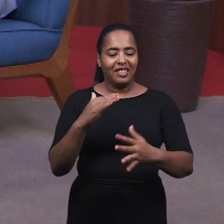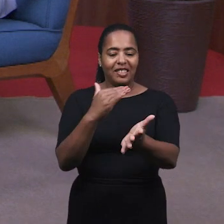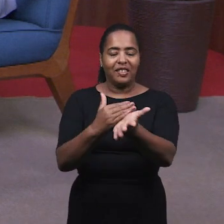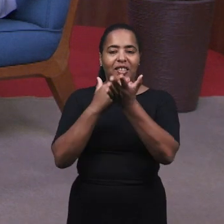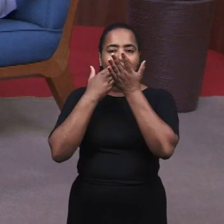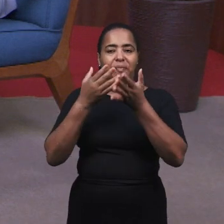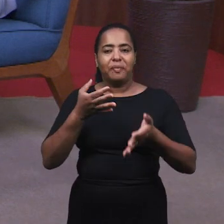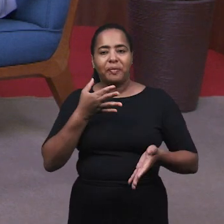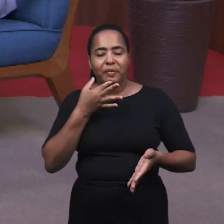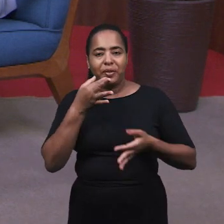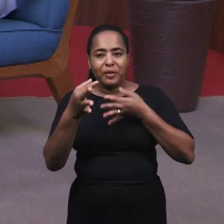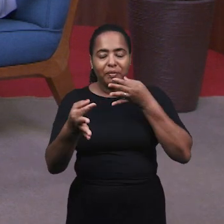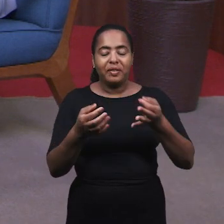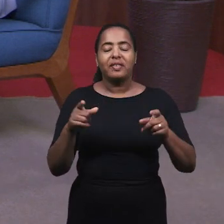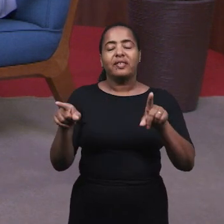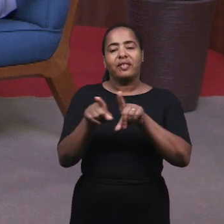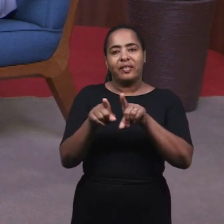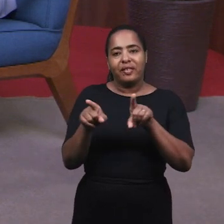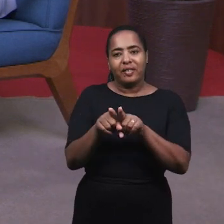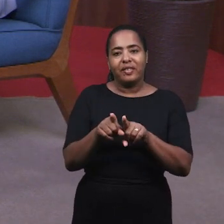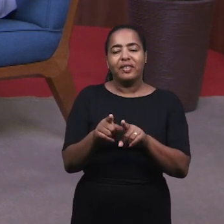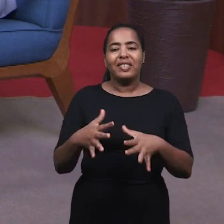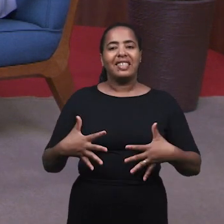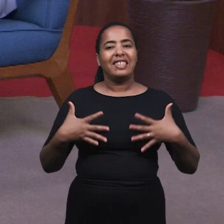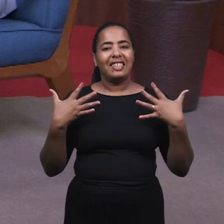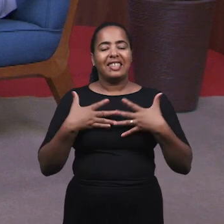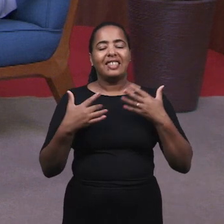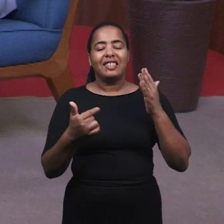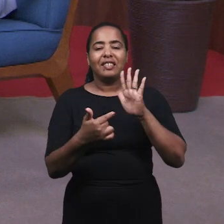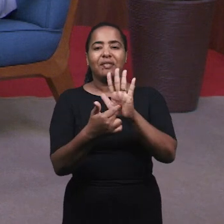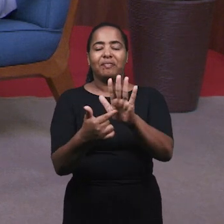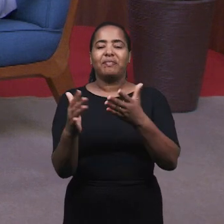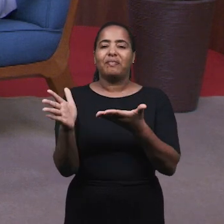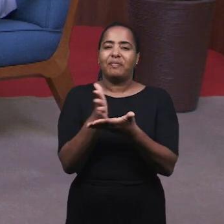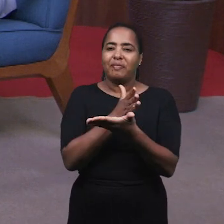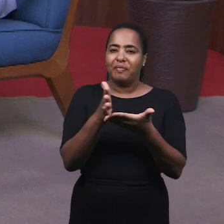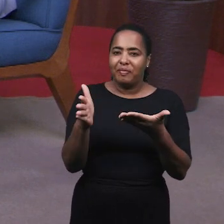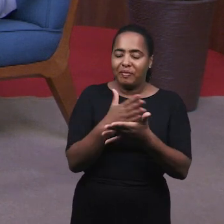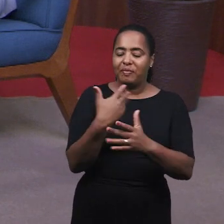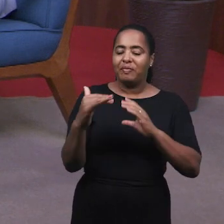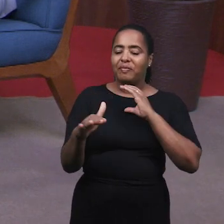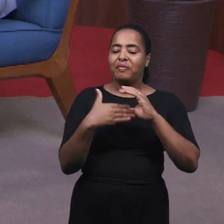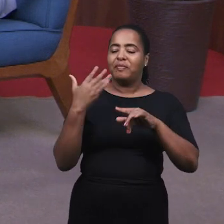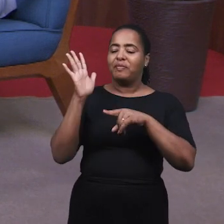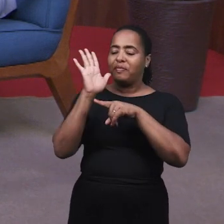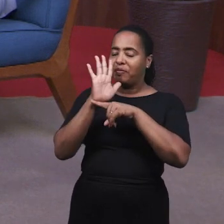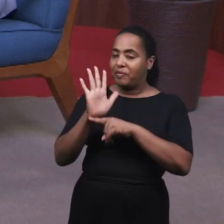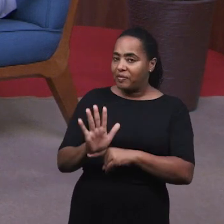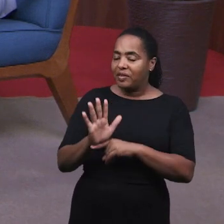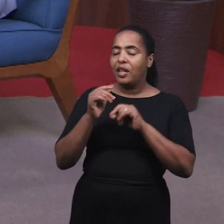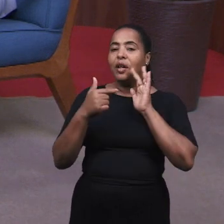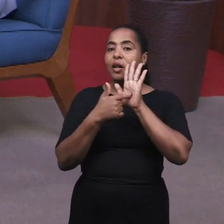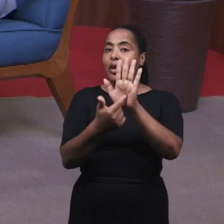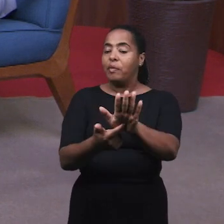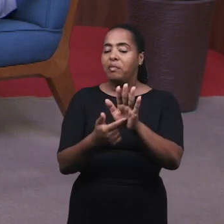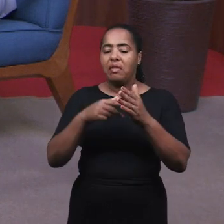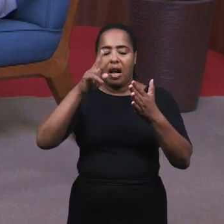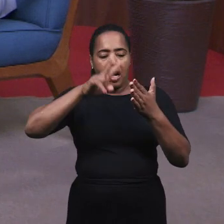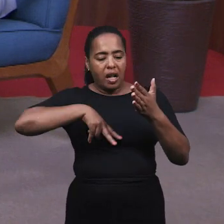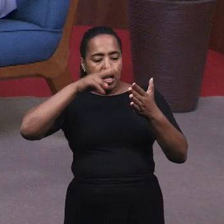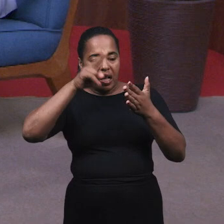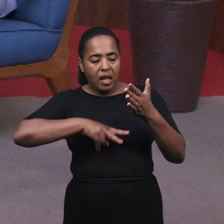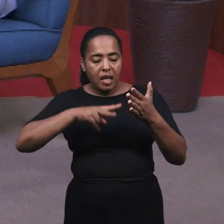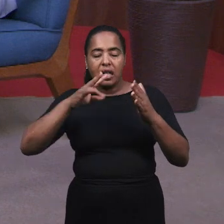une joie de recevoir votre participation, votre suggestion. Ce sera une joie aussi de montrer quelques-uns de ceux que nous avons reçus ici dans la